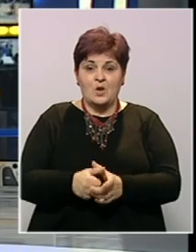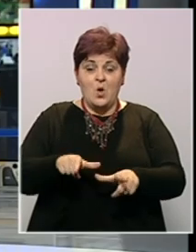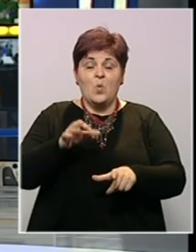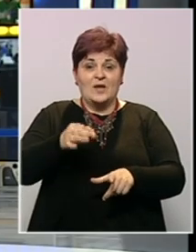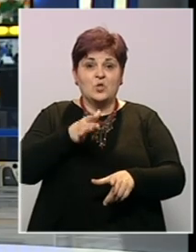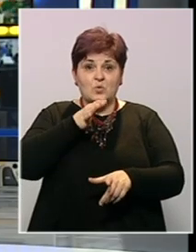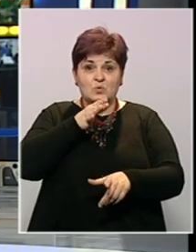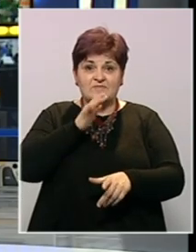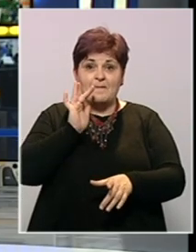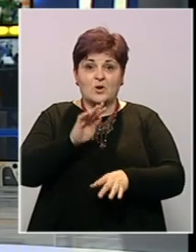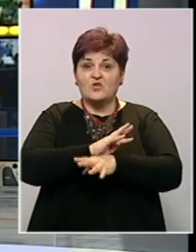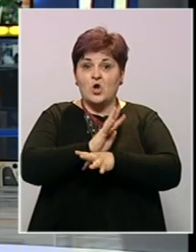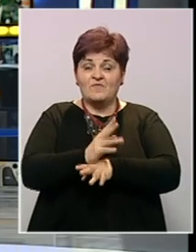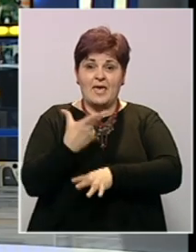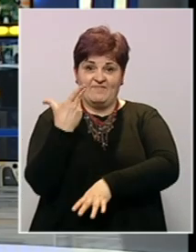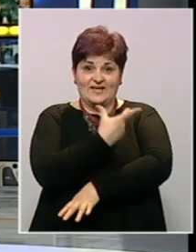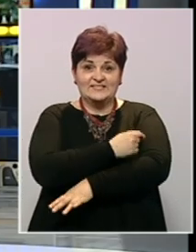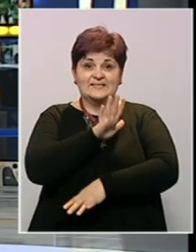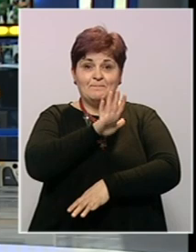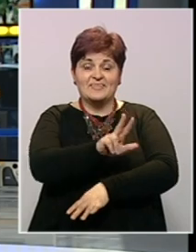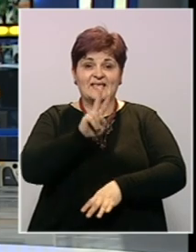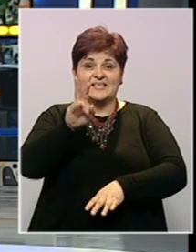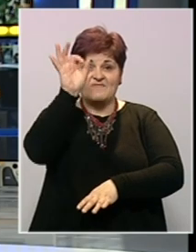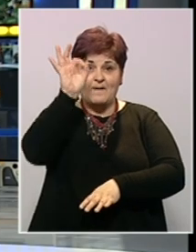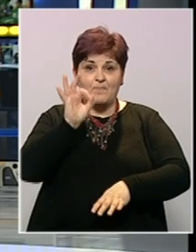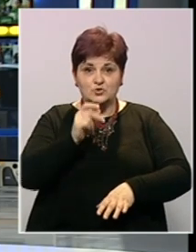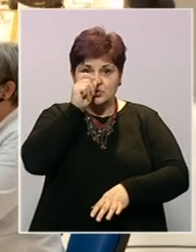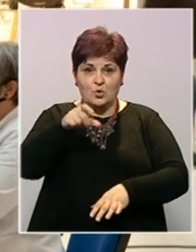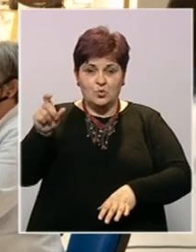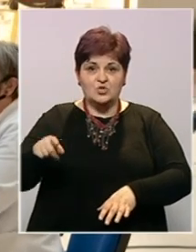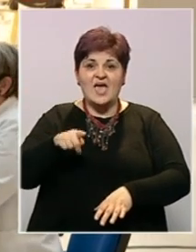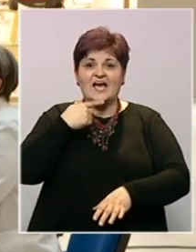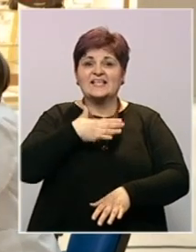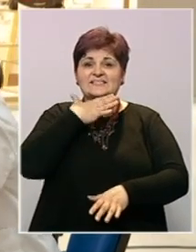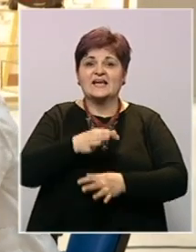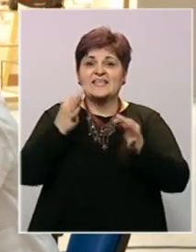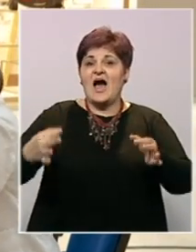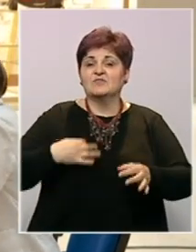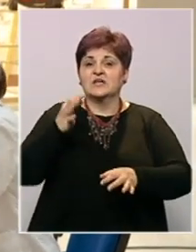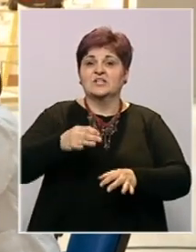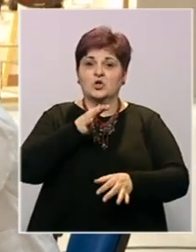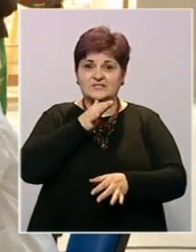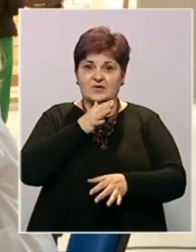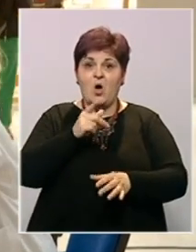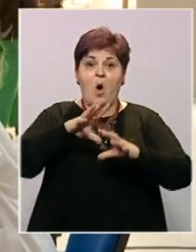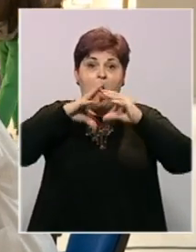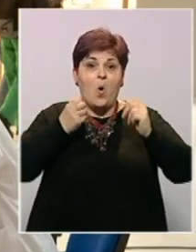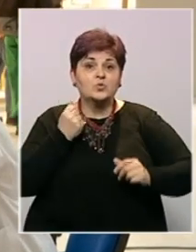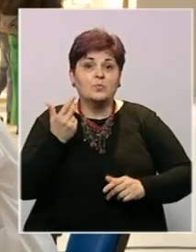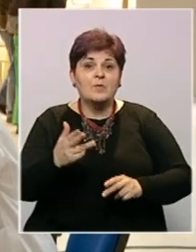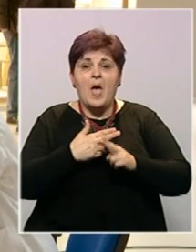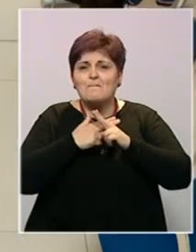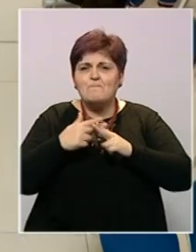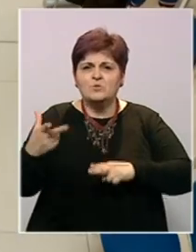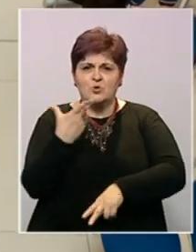U kantonu Sarajevo protiv koronavirusa cijepljeno je 52% stanovništva, objavio je Zavod za javno zdravstvo kantona Sarajevo. Od ukupnog